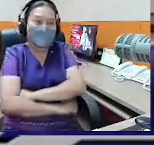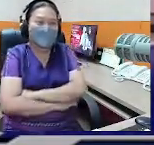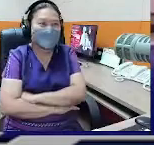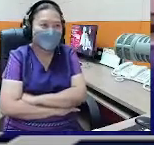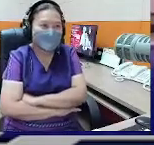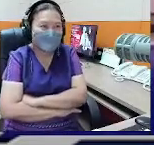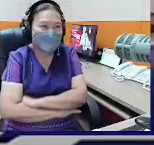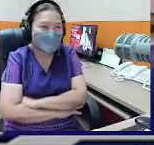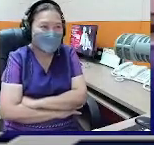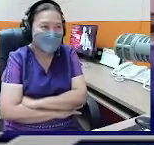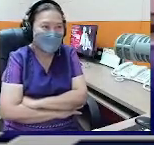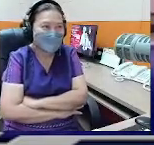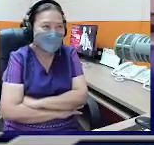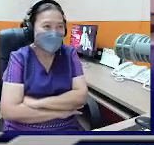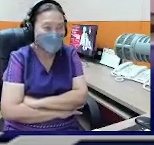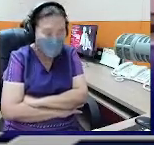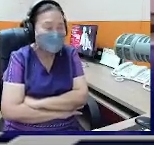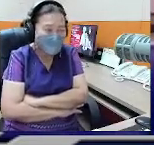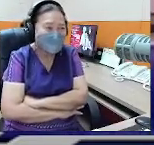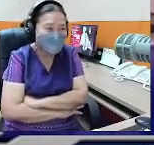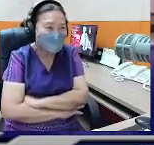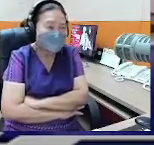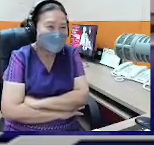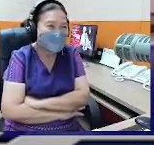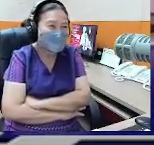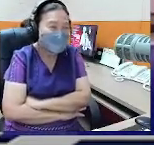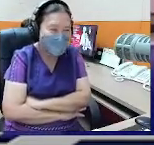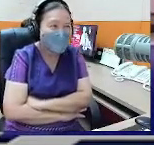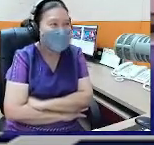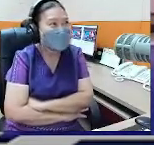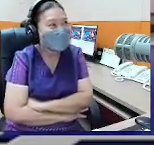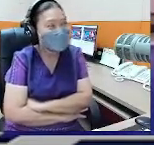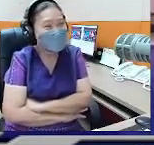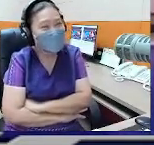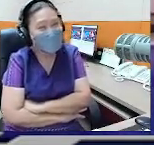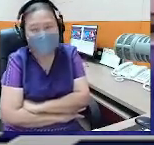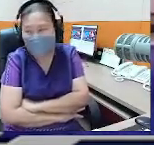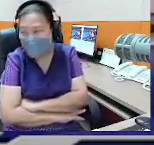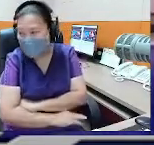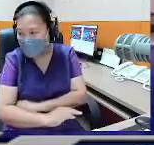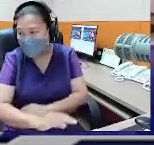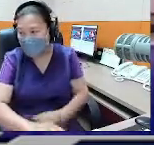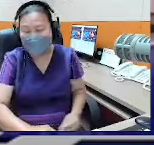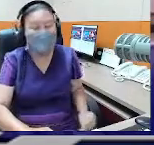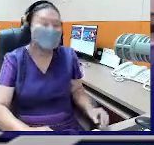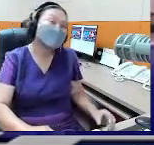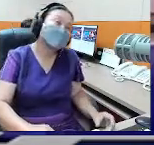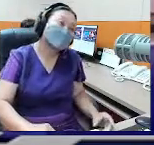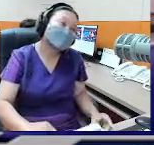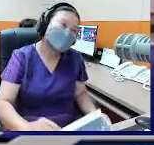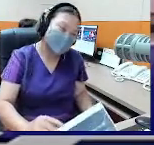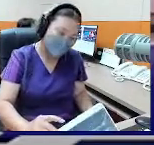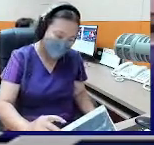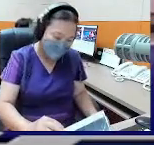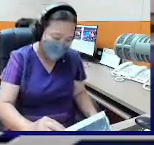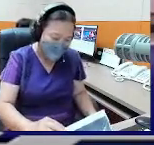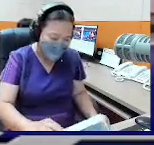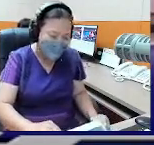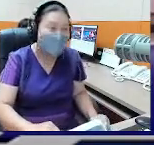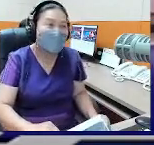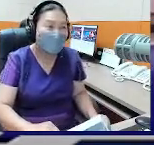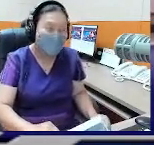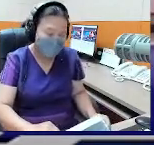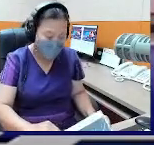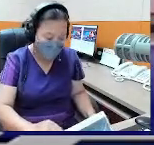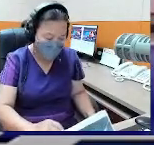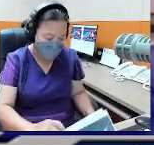ย ค่ะโอ้กำลังคือเรื่องนี้เนี่ยคือเราให้ความสำคัญเป็นอย่างมากเลยค่ะเหมือนอาจารย์เองเนี่ยเป็นประธานคณะกรรมการพัฒนานักศึกษา